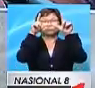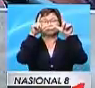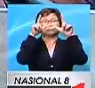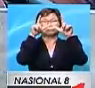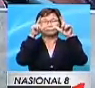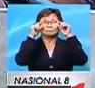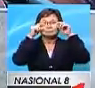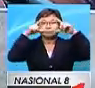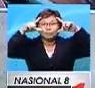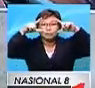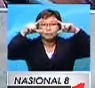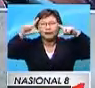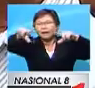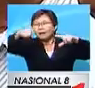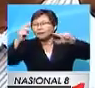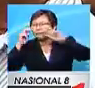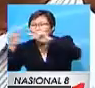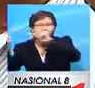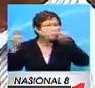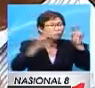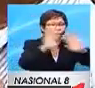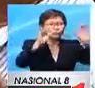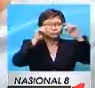ta tengok